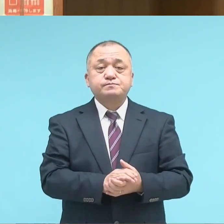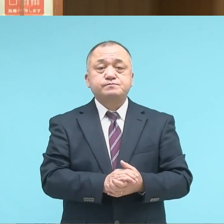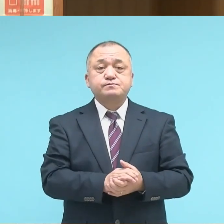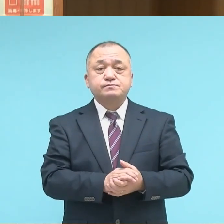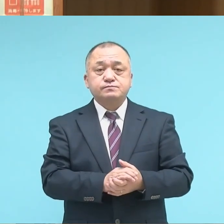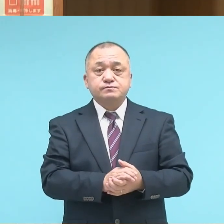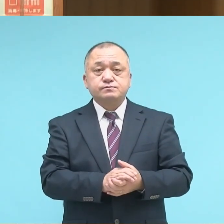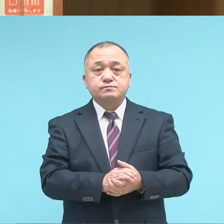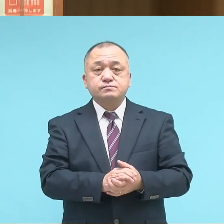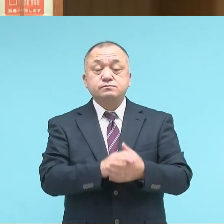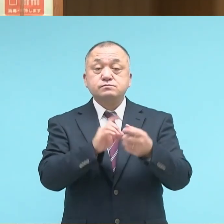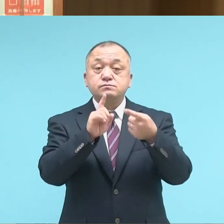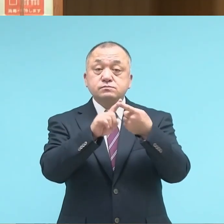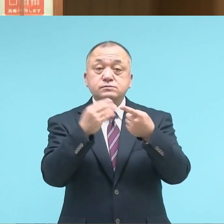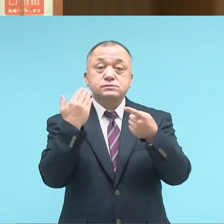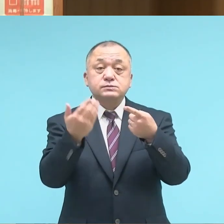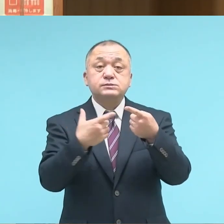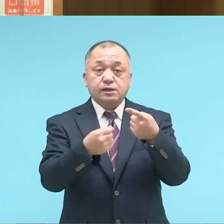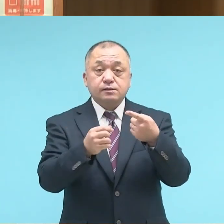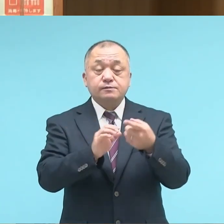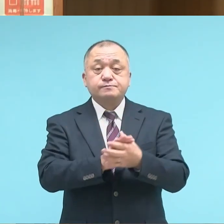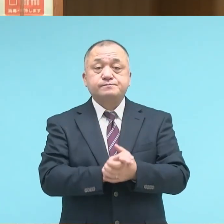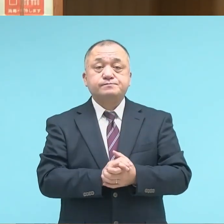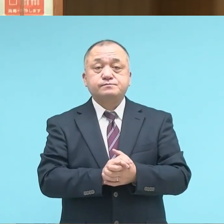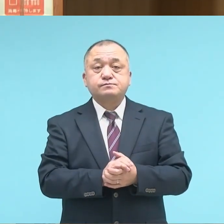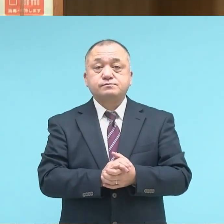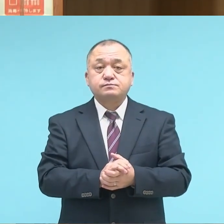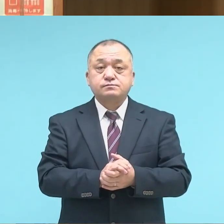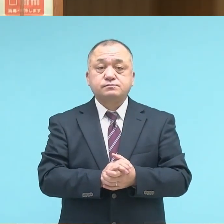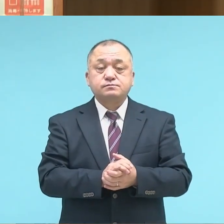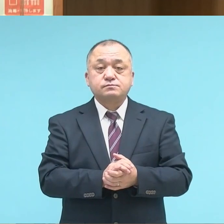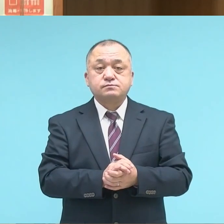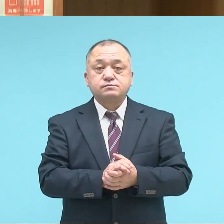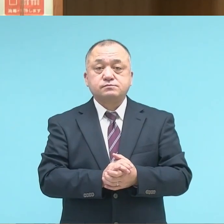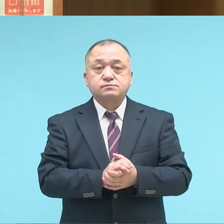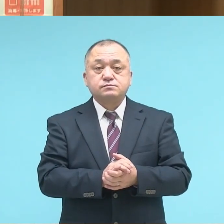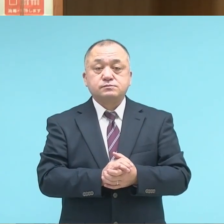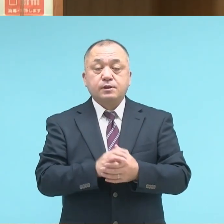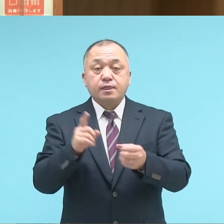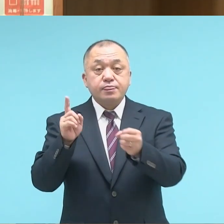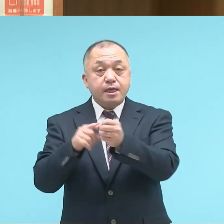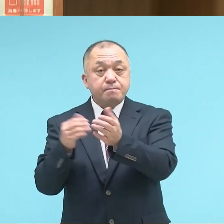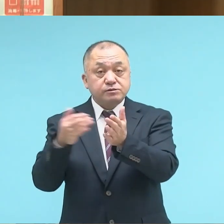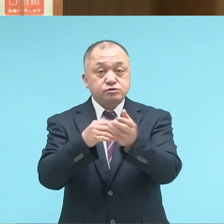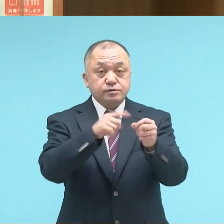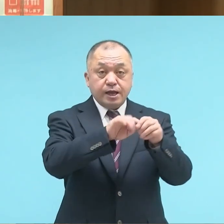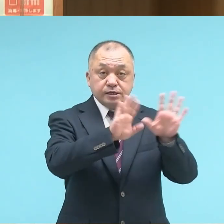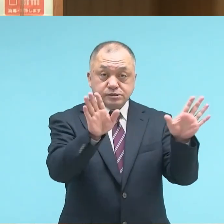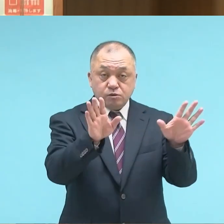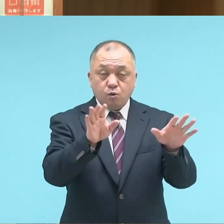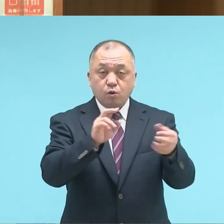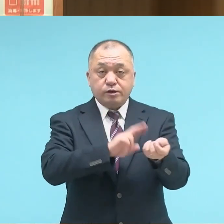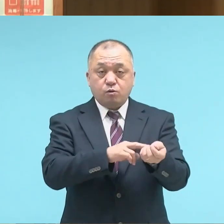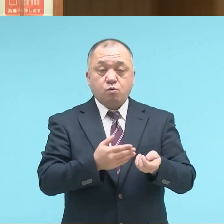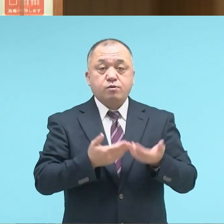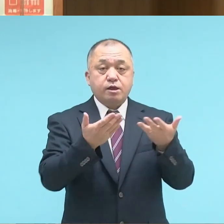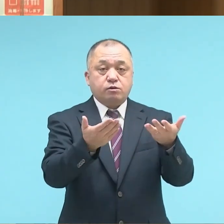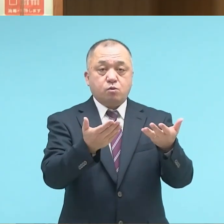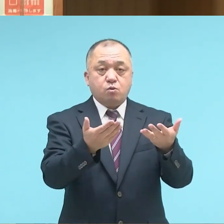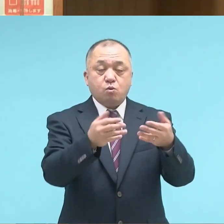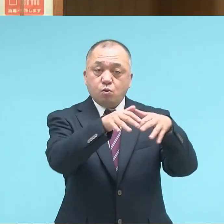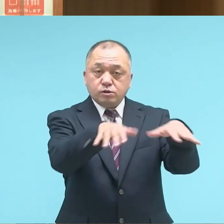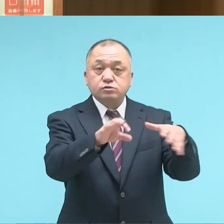もう一点すみません、教えてください。話題が変わるんですが、連続熱死の医療提供体制についてなんですけれども、先ほどの冒